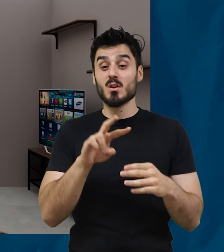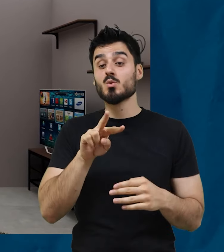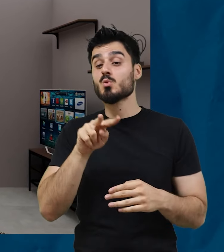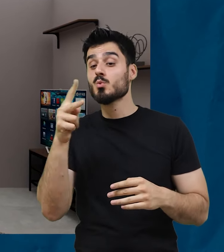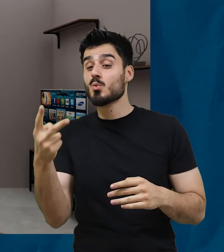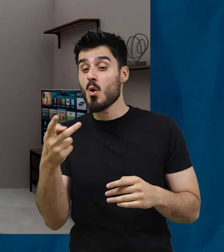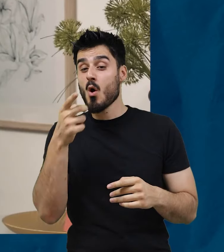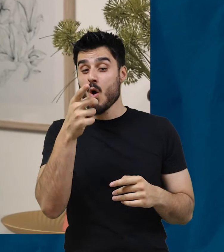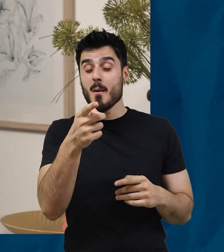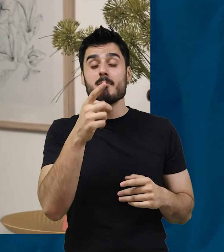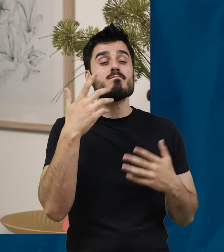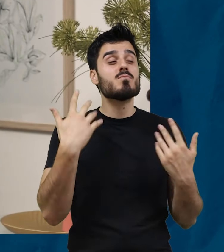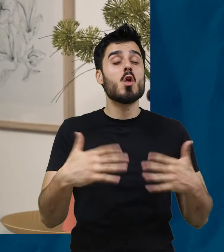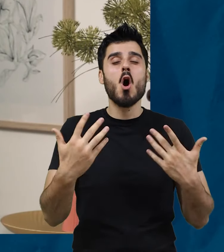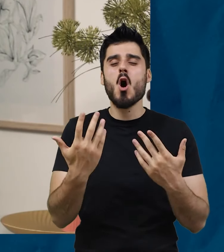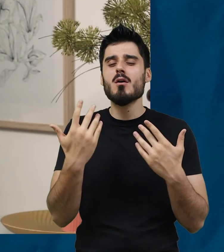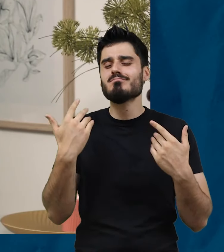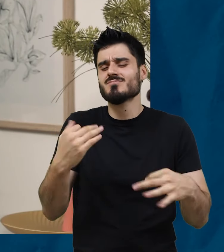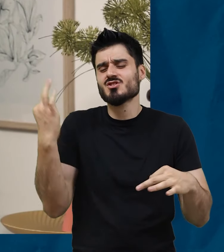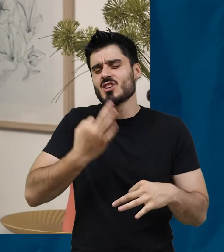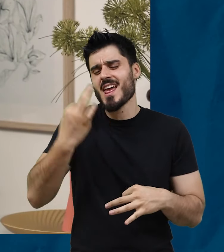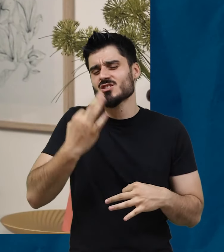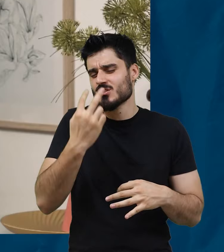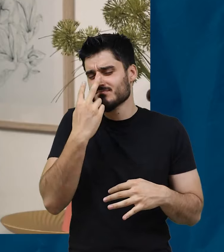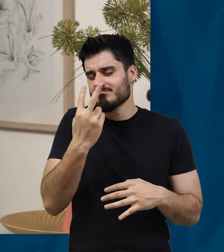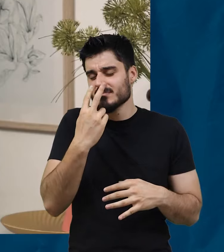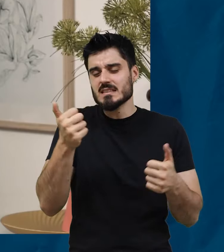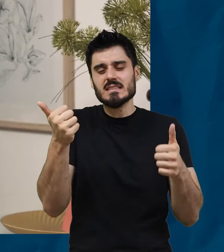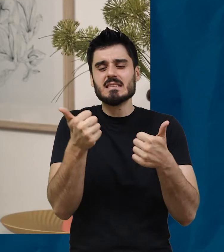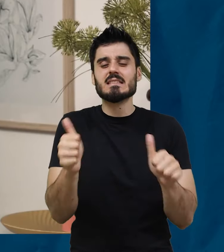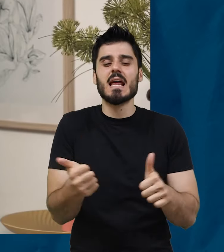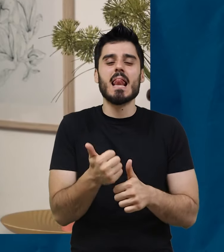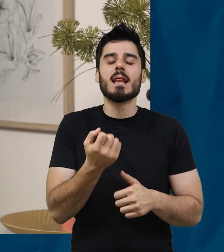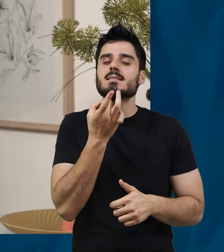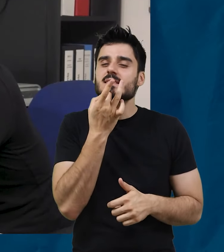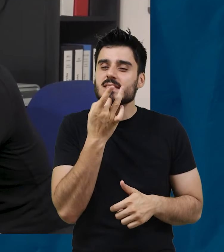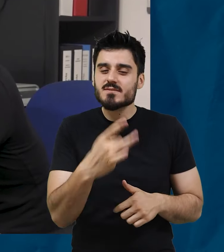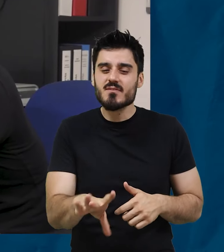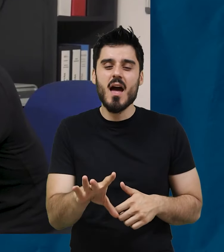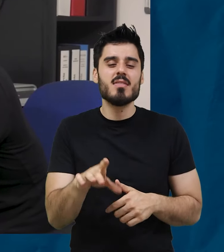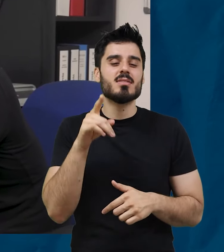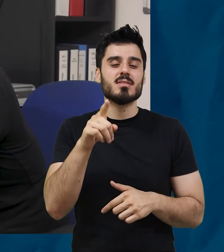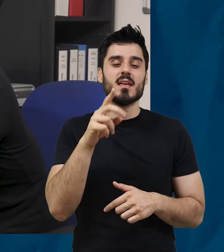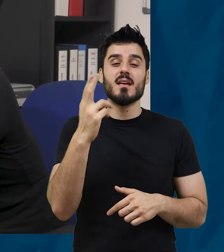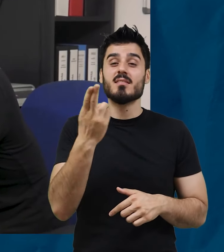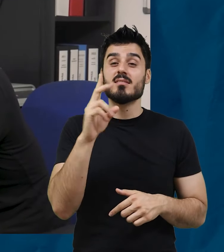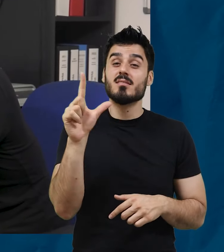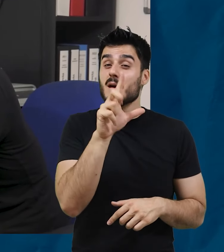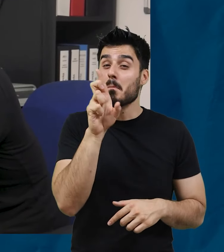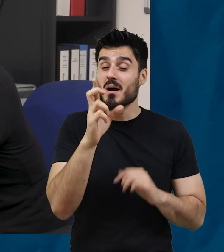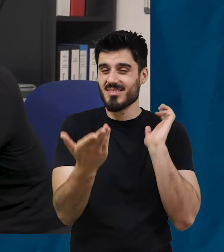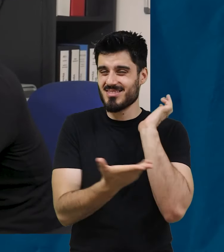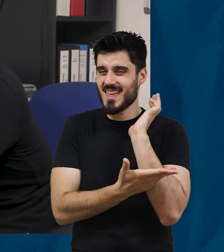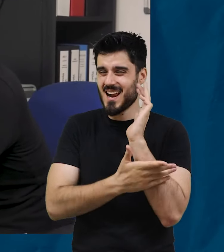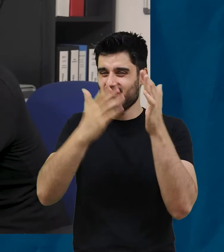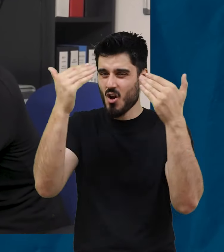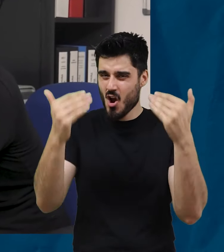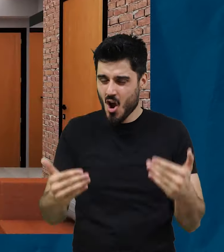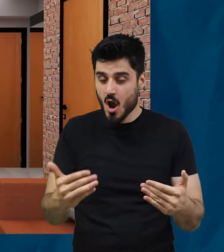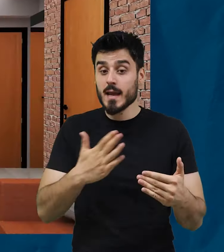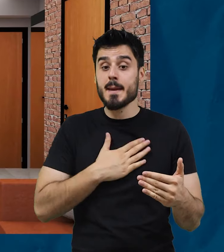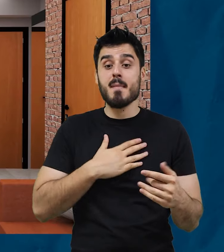Другото, което така е доста популярно в този стил и го имаме заложено, е цвета на дъба. Имаме и метал,